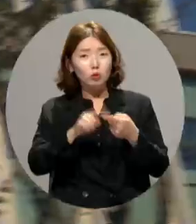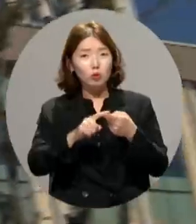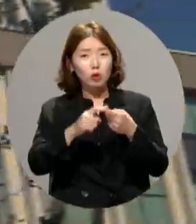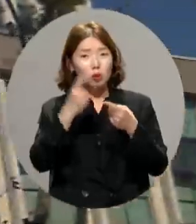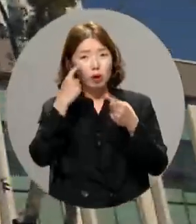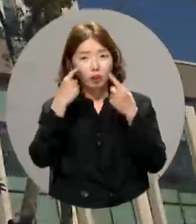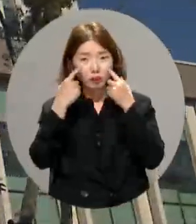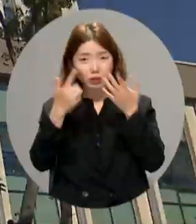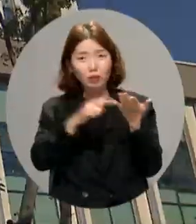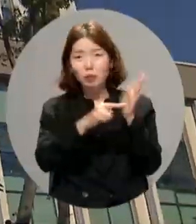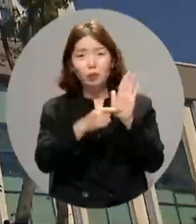어렵다고 판단했습니다